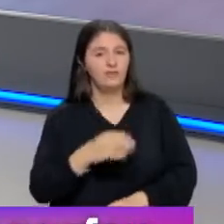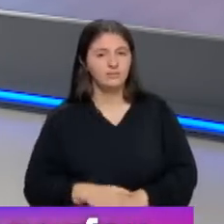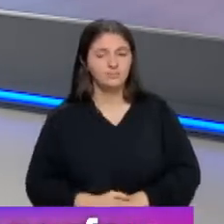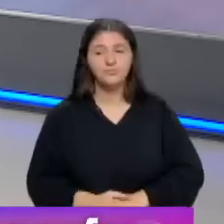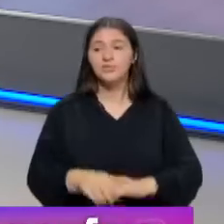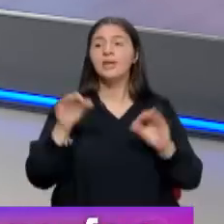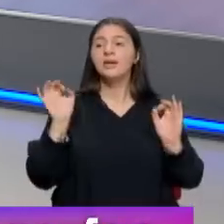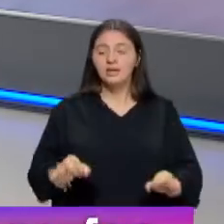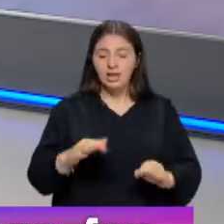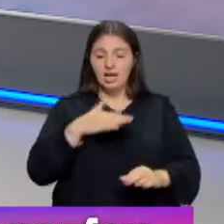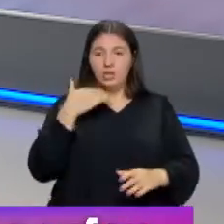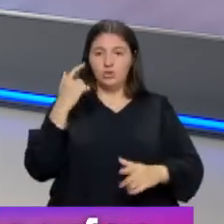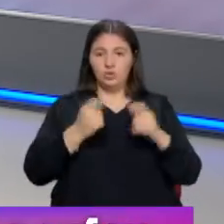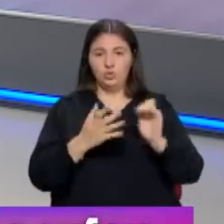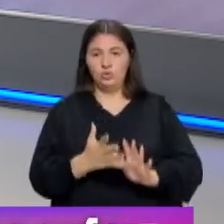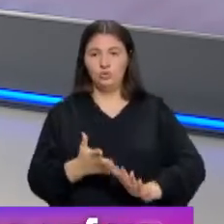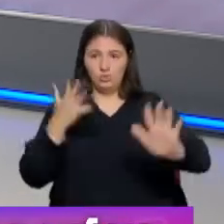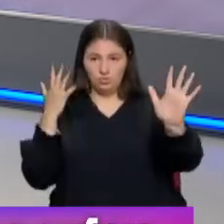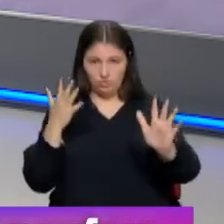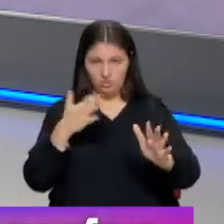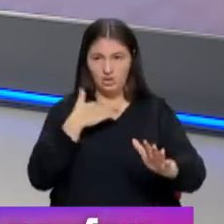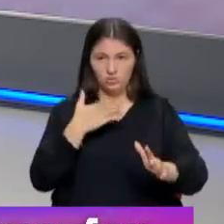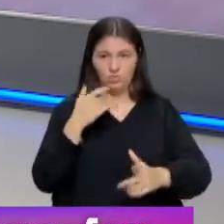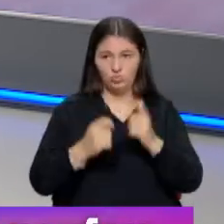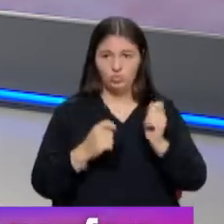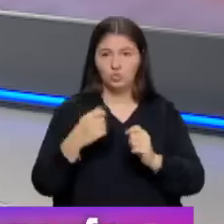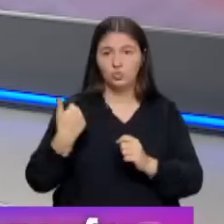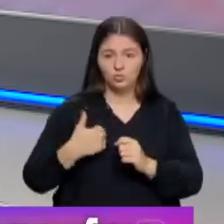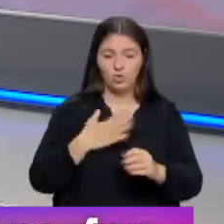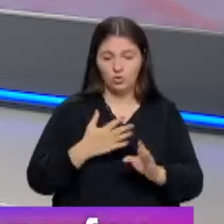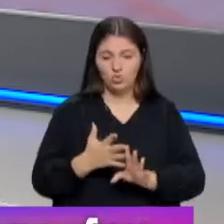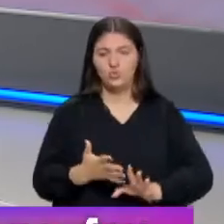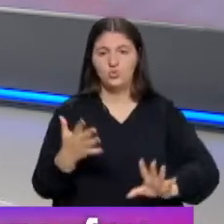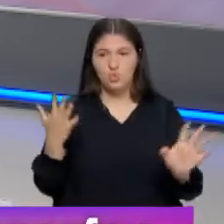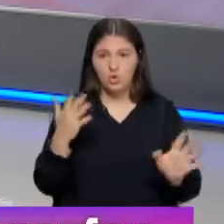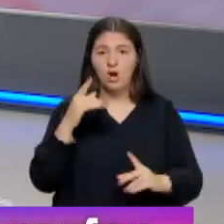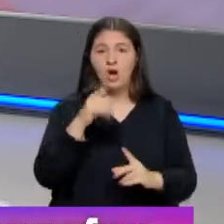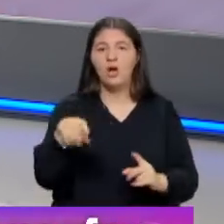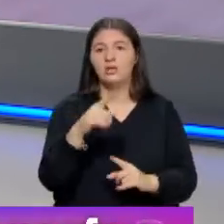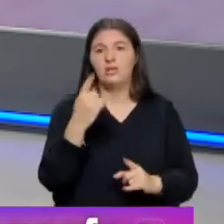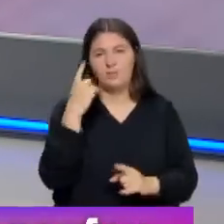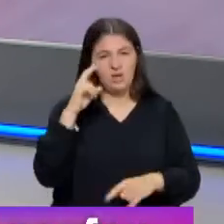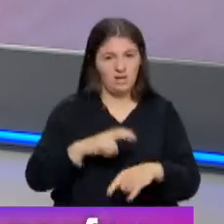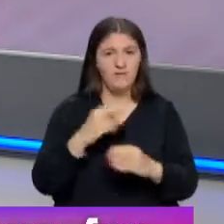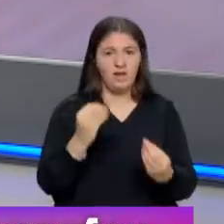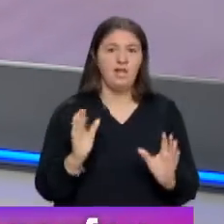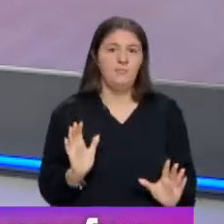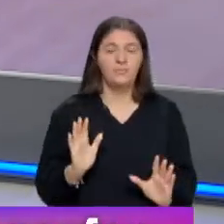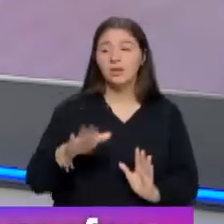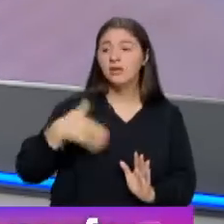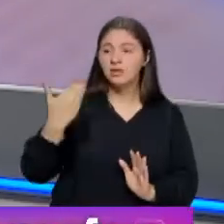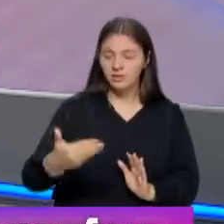şimdi Et ve süt kuyruklarını Et ve Süt Kurumu önündeki kuyrukları onları da bir hatırlatıverelim